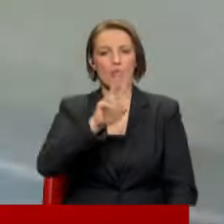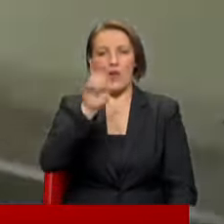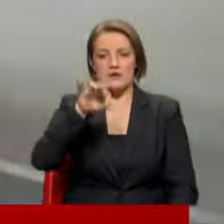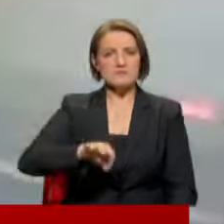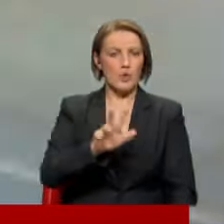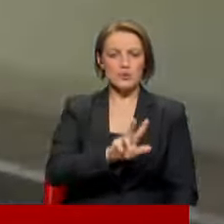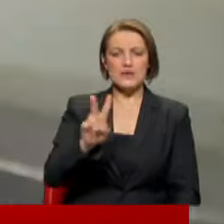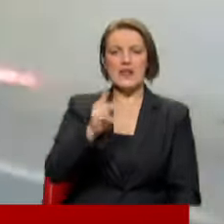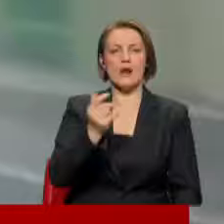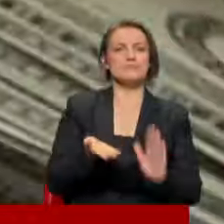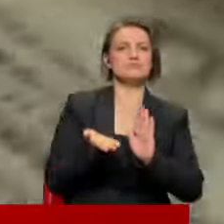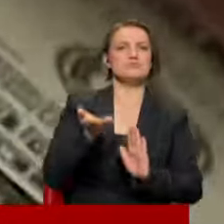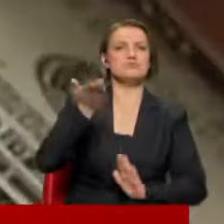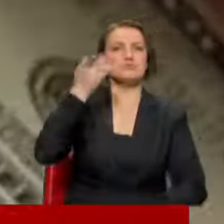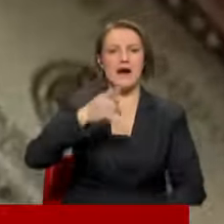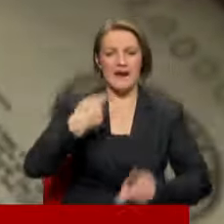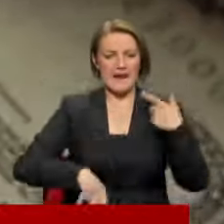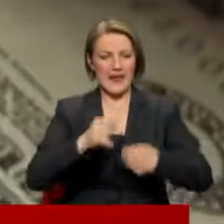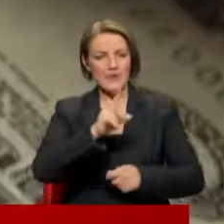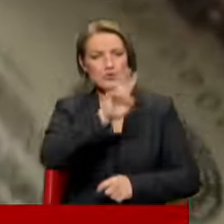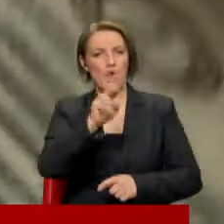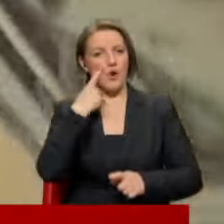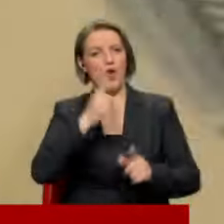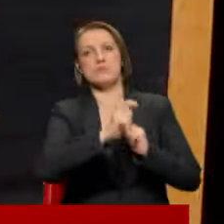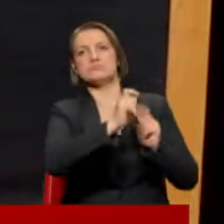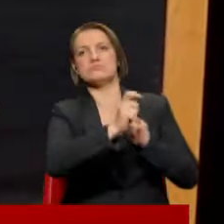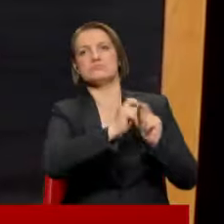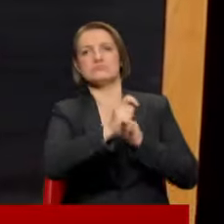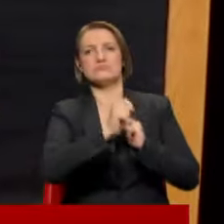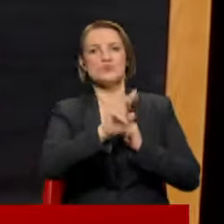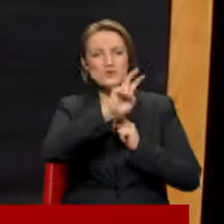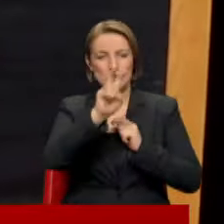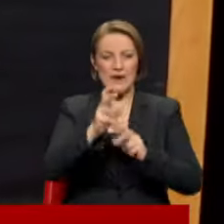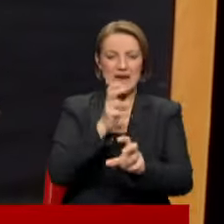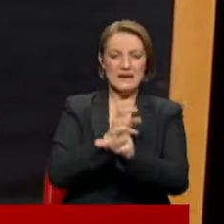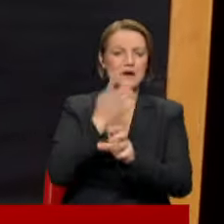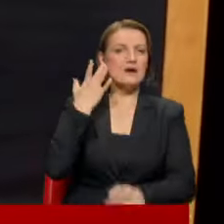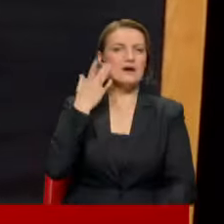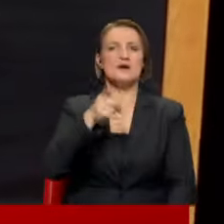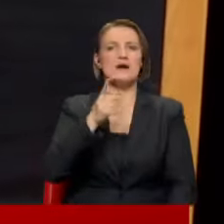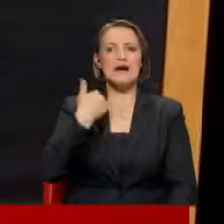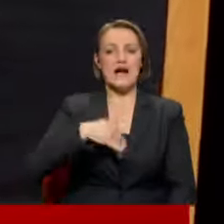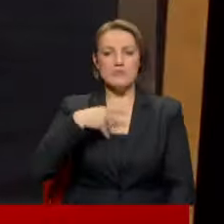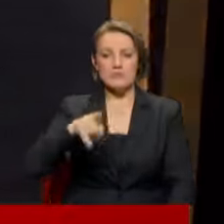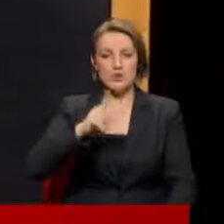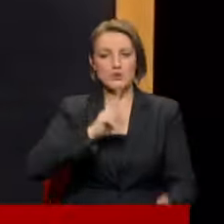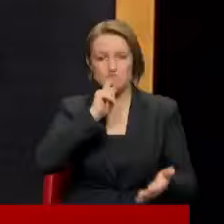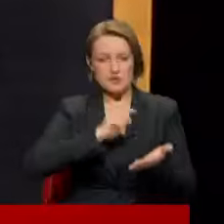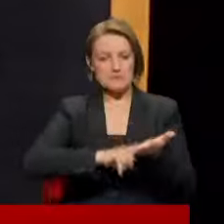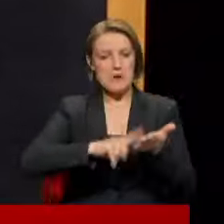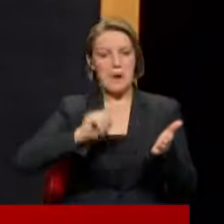32 liraya yükseldi garantiler dolar üzerinden ödeniyor müteahhide kur riskini hiç umursamadı kamu bu sözleşmeleri imzalarken